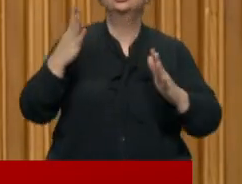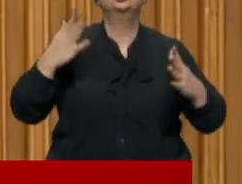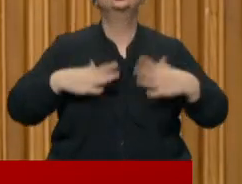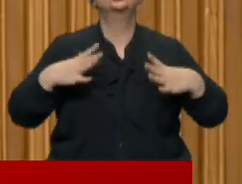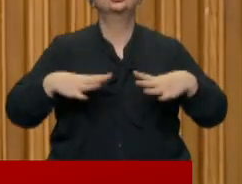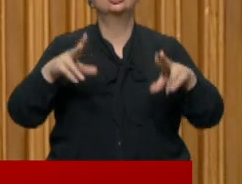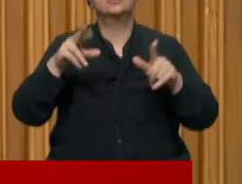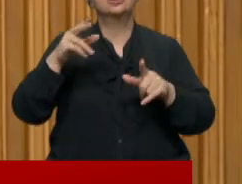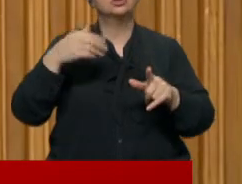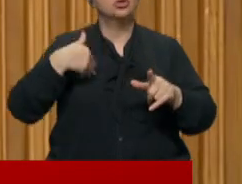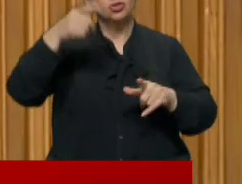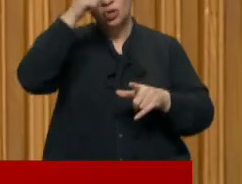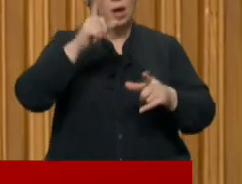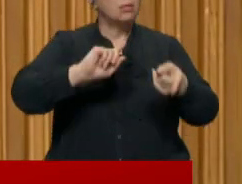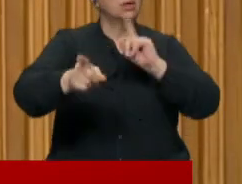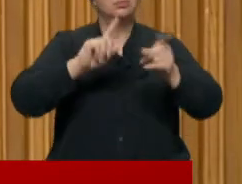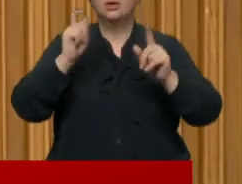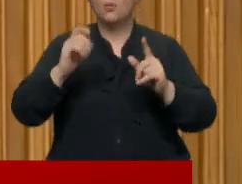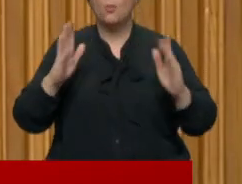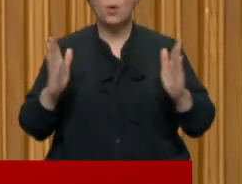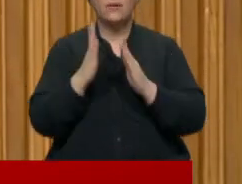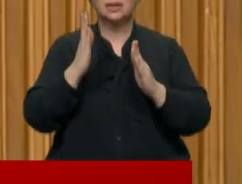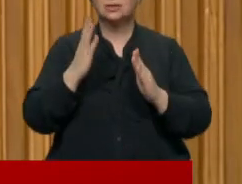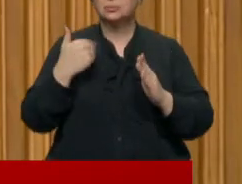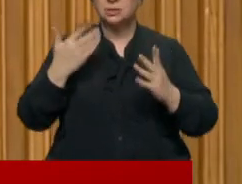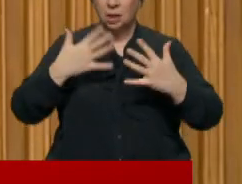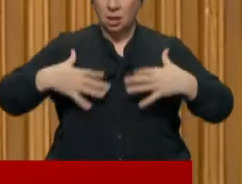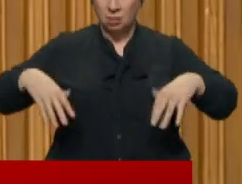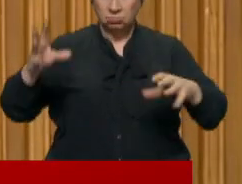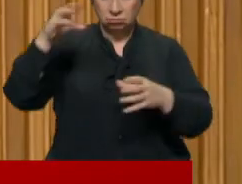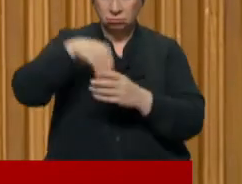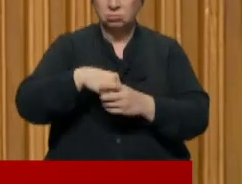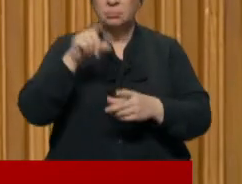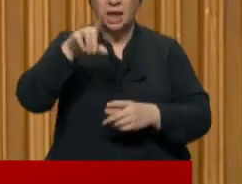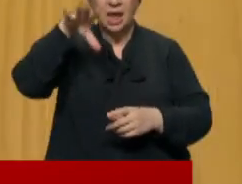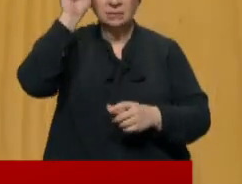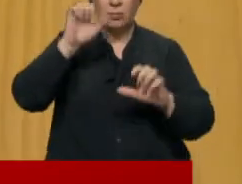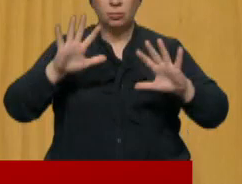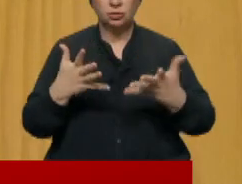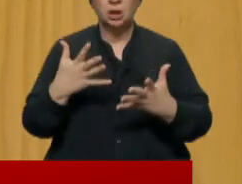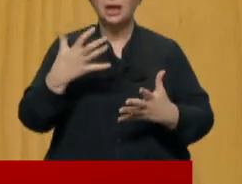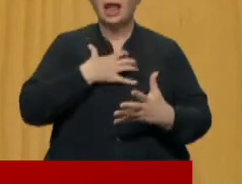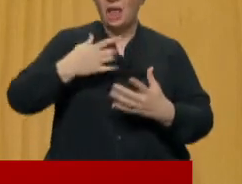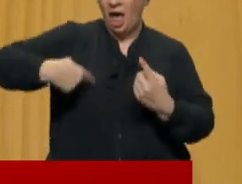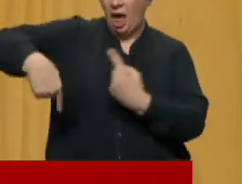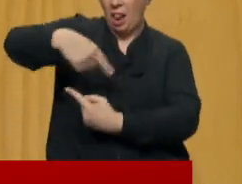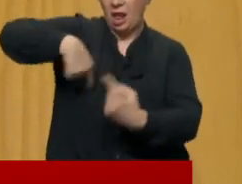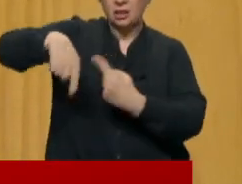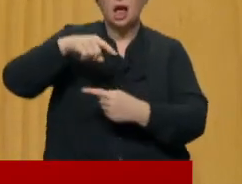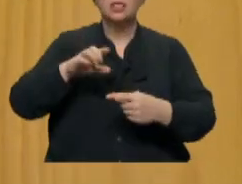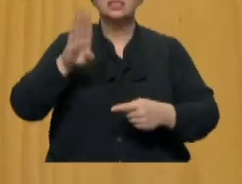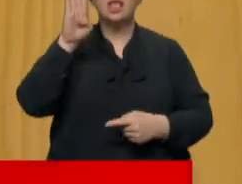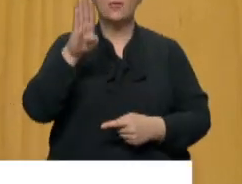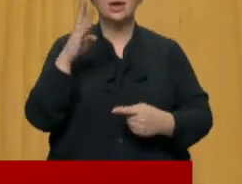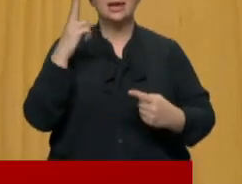gibi memleketi yönetiriz. Muhalefet partileri olarak bir araya geldik. Birinci ezberlerini bozduk. Kendi aralarında